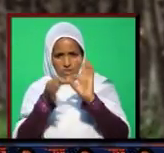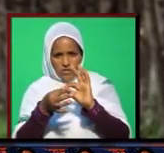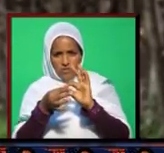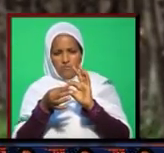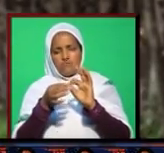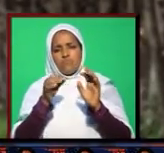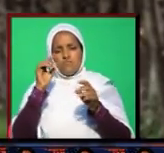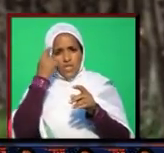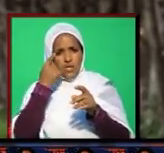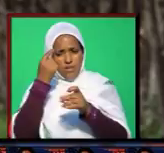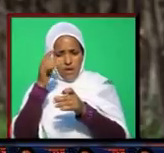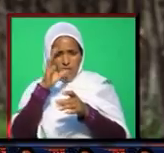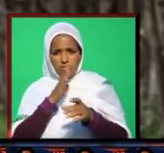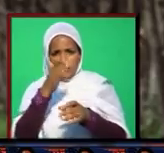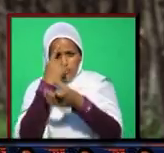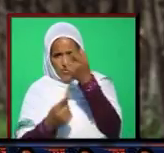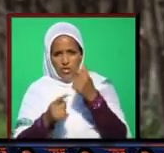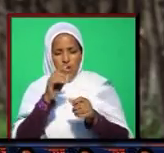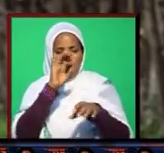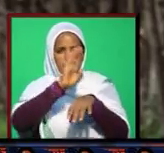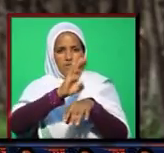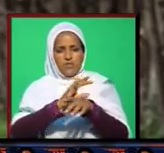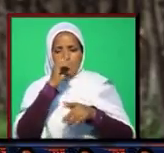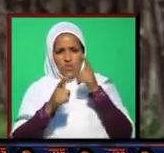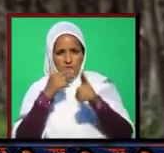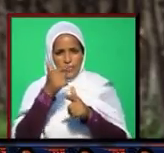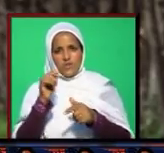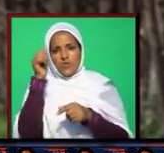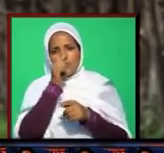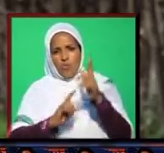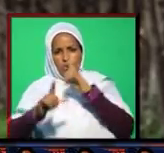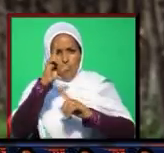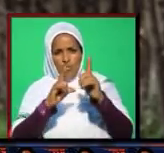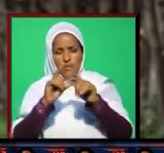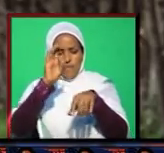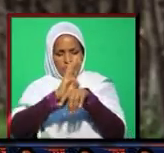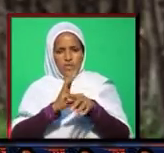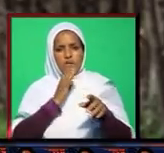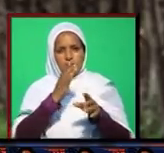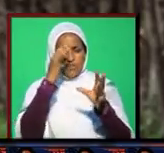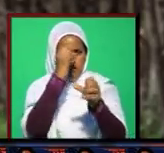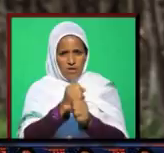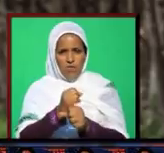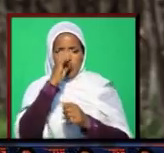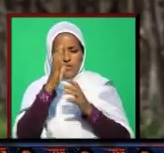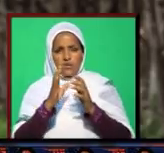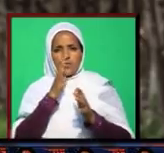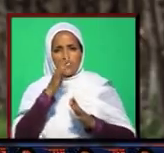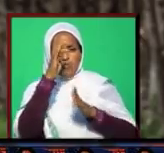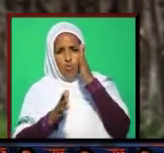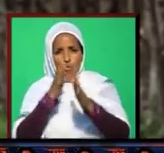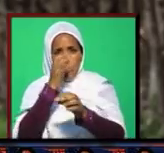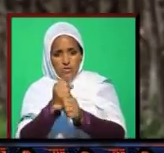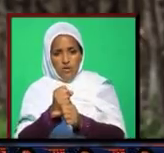ብቻ ያው ግዕዝ ብቻኛ የቤተክርስቲያን ቋንቋ እየተባለ ነው የኢትዮጵያ ቋንቋ ነበር። ቤተክርስቲያን ግዕዝን ይዛው ግዕዝ ቋንቋን ይዛ እስካሁን ድረስ